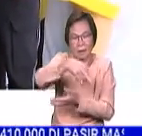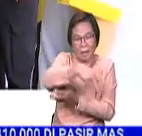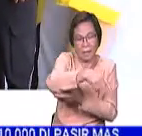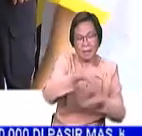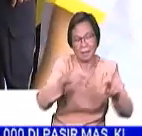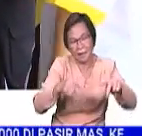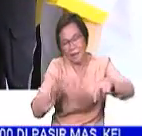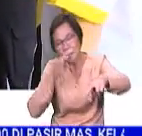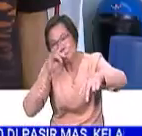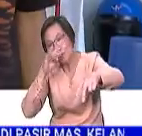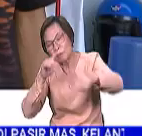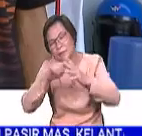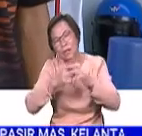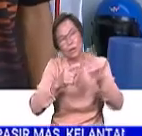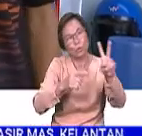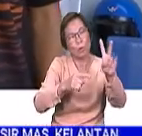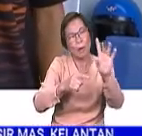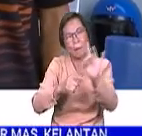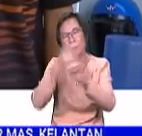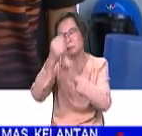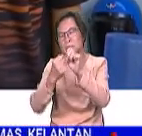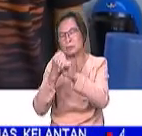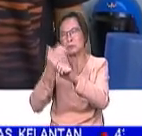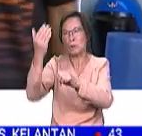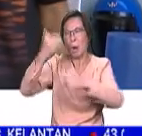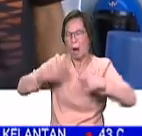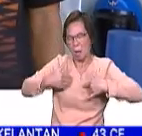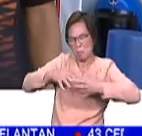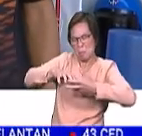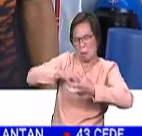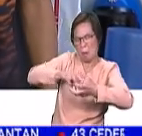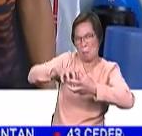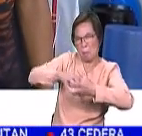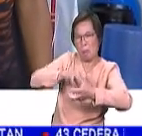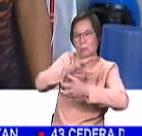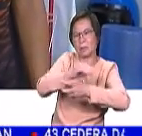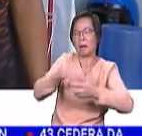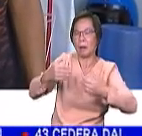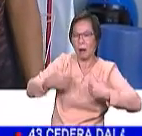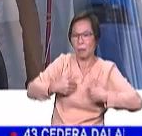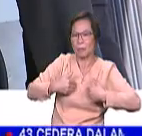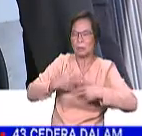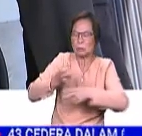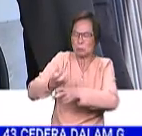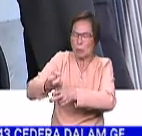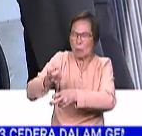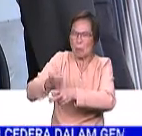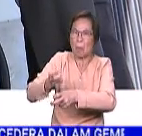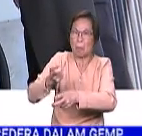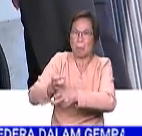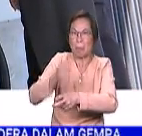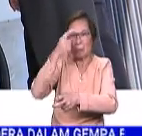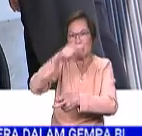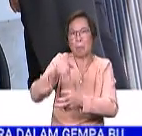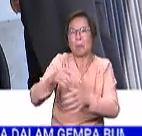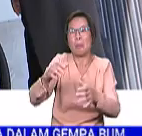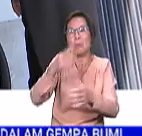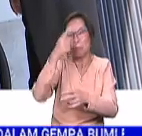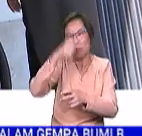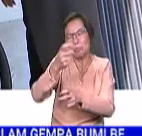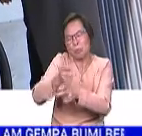dipakai sejak 28 tahun lalu mengalami kerusakan dan ia memberi kesukaran kepadanya untuk